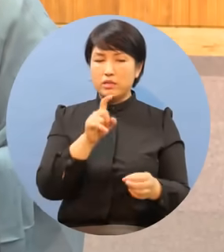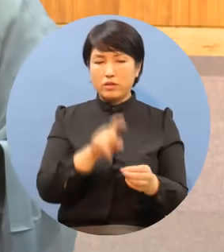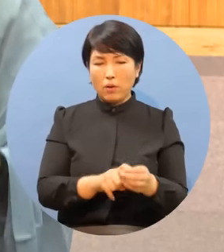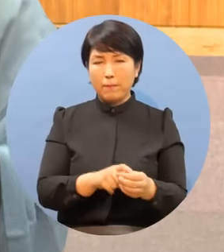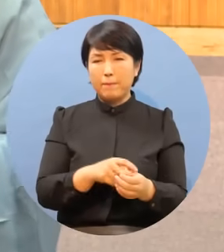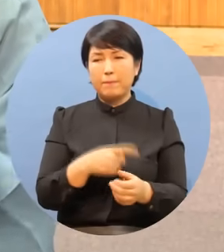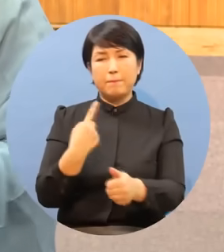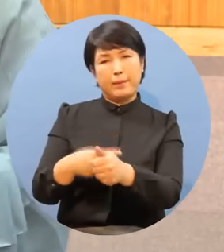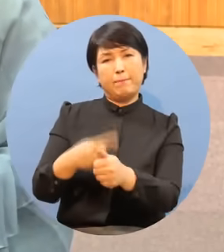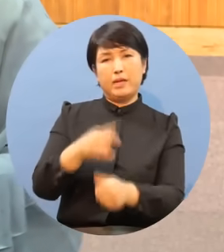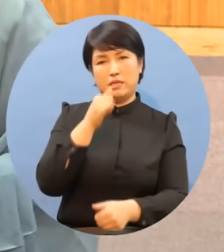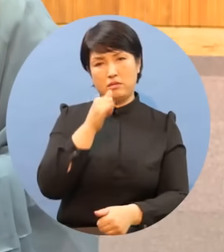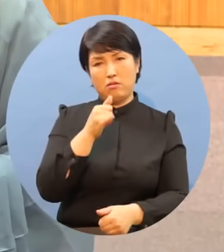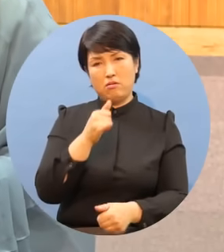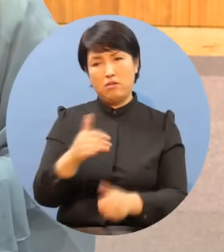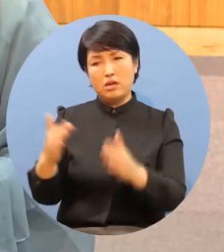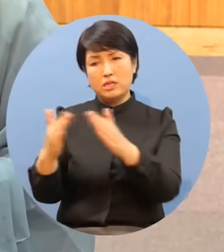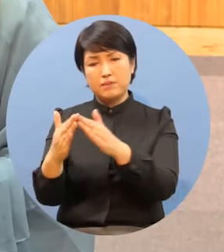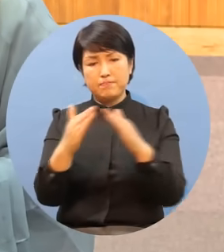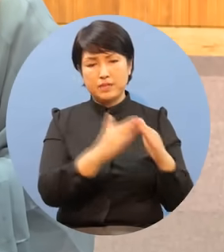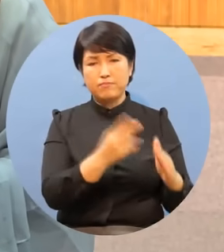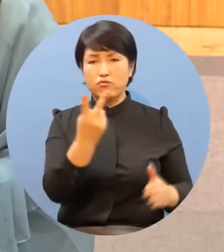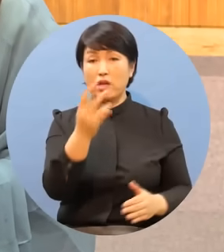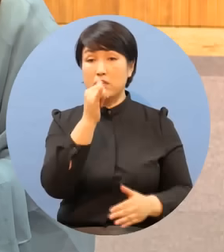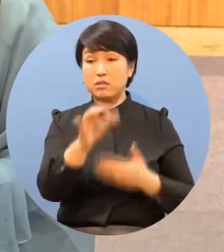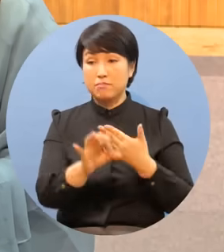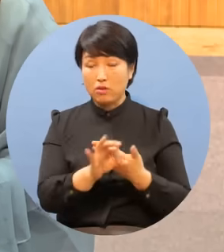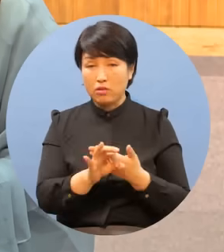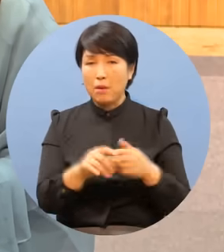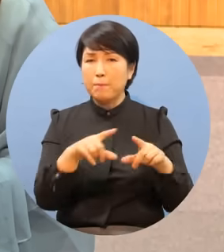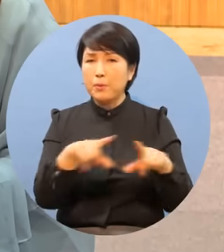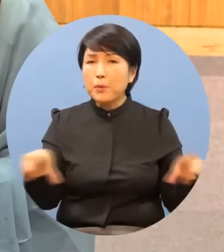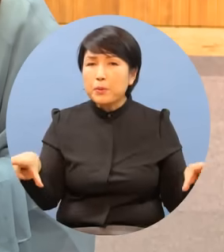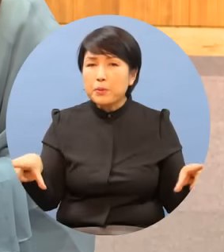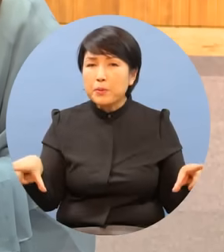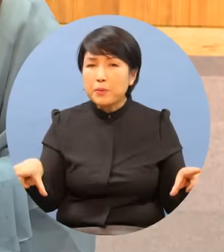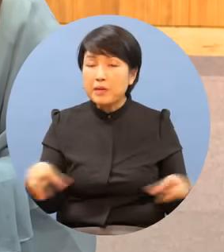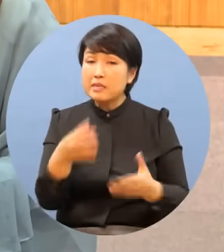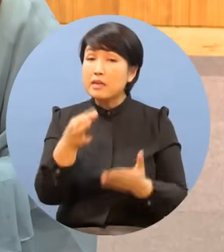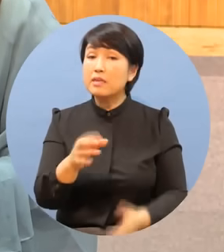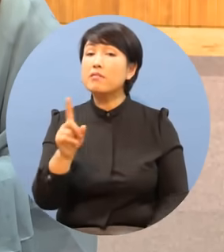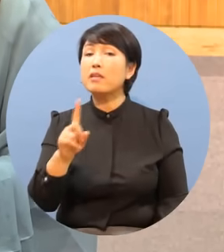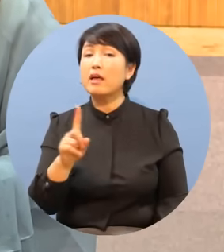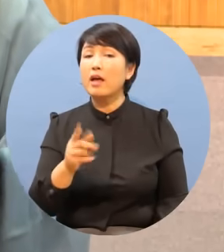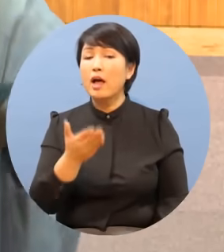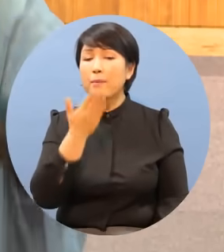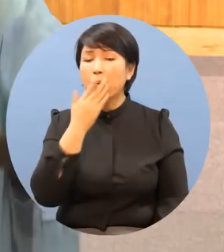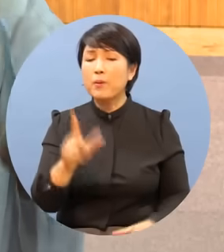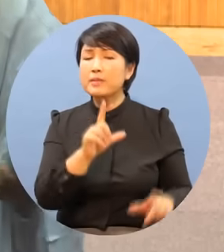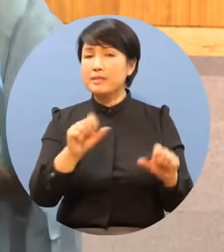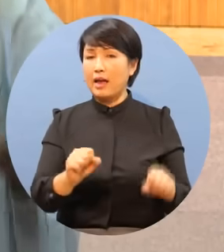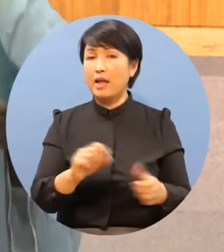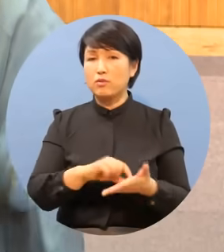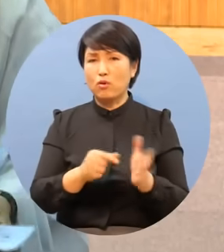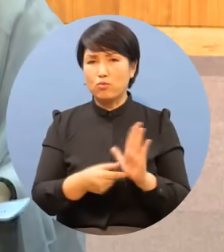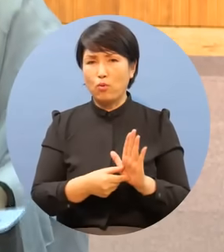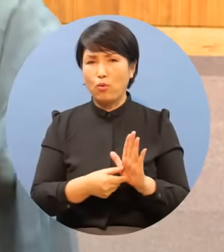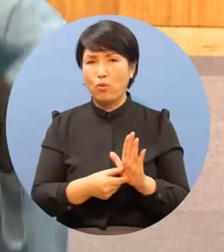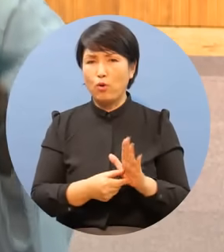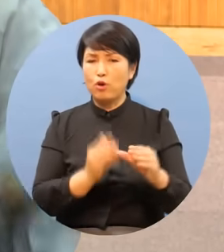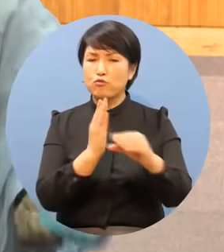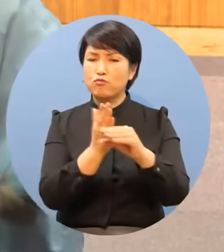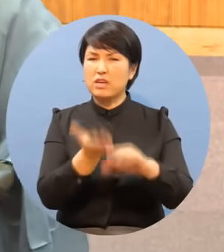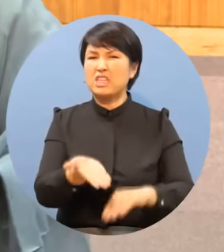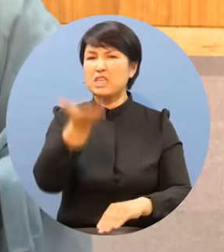그렇게 두 집 살림 하려면 좀 먹고 살만해야 돼요. 어려워야 돼요. 그게 먹고 살 만한